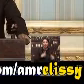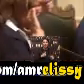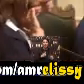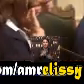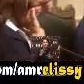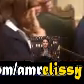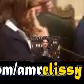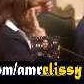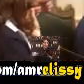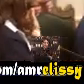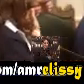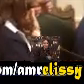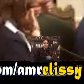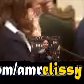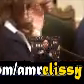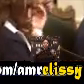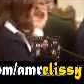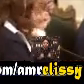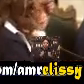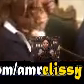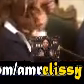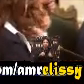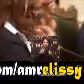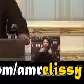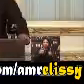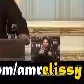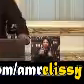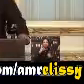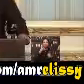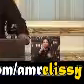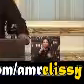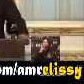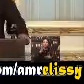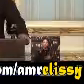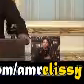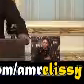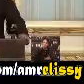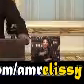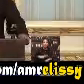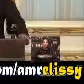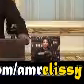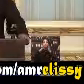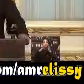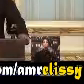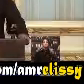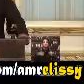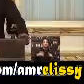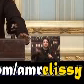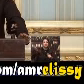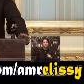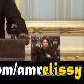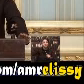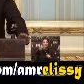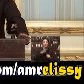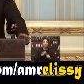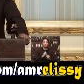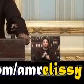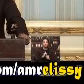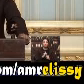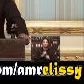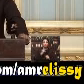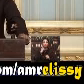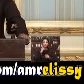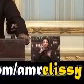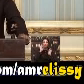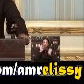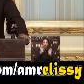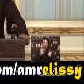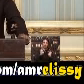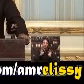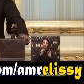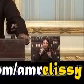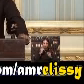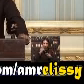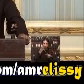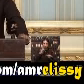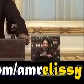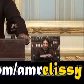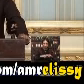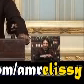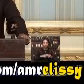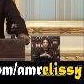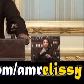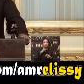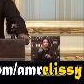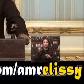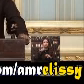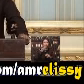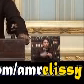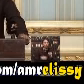نؤهلهم او نعيد تأهيلهم مرة اخرى كي يكونوا مفيدين ايجابيين في المجتمع المصري. فاتمنى ان تكون على اولى